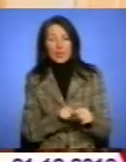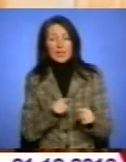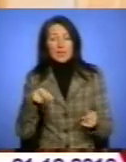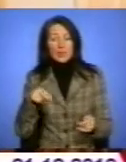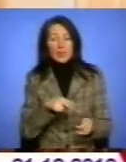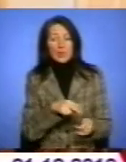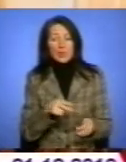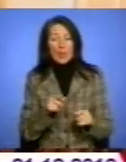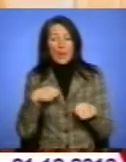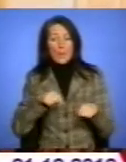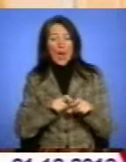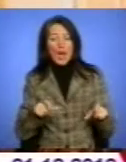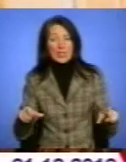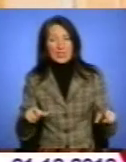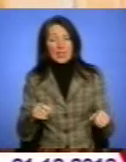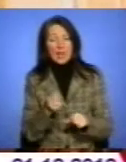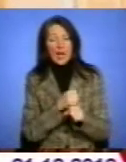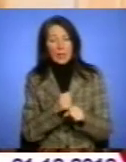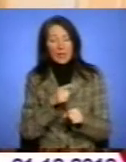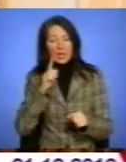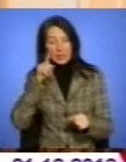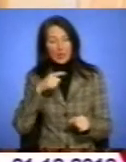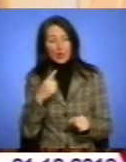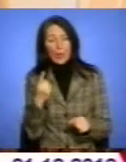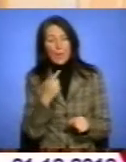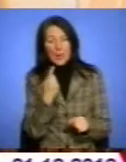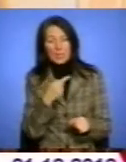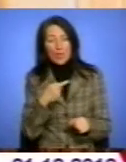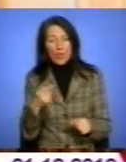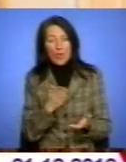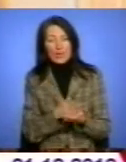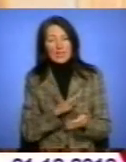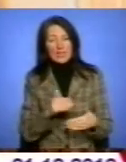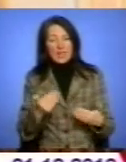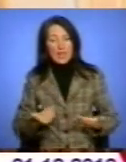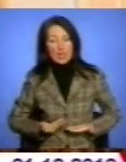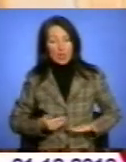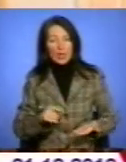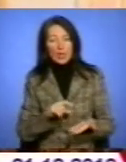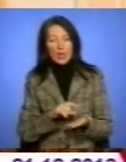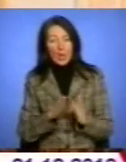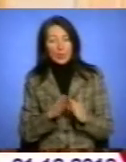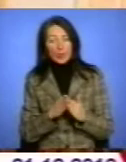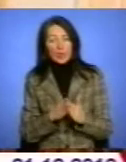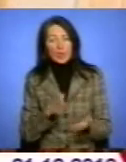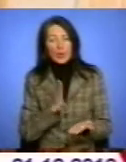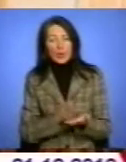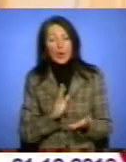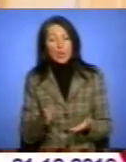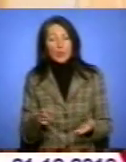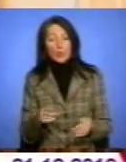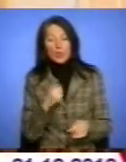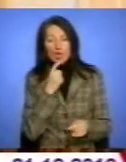є нежитлові приміщення. До цих нежитлових приміщень мають бути огороджувальні стрічки і попередження, що